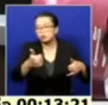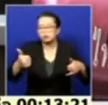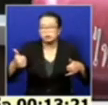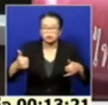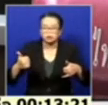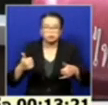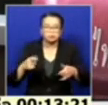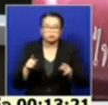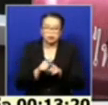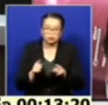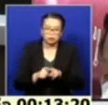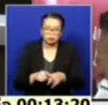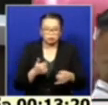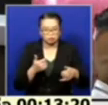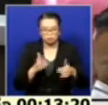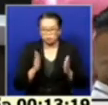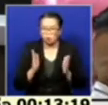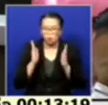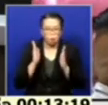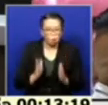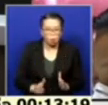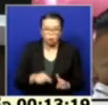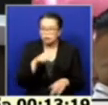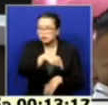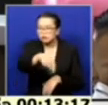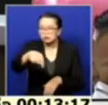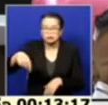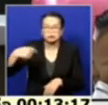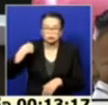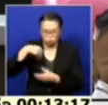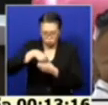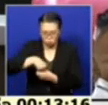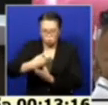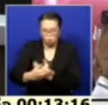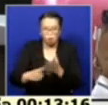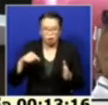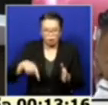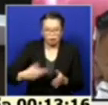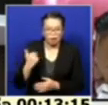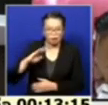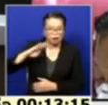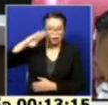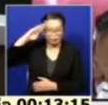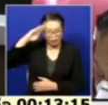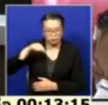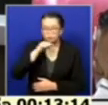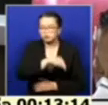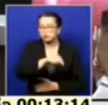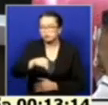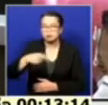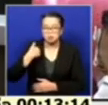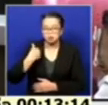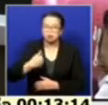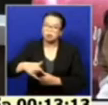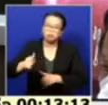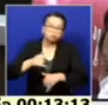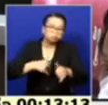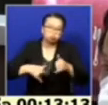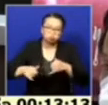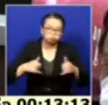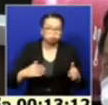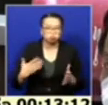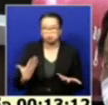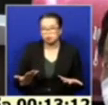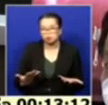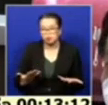พลเอกประยุทธ์ยึดอำนาจแล้วใช้คำสั่งคสช.เข้ามาดำเนินการหลายคนครับไม่ใช่แต่วันเฉ